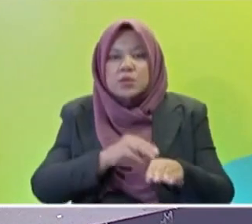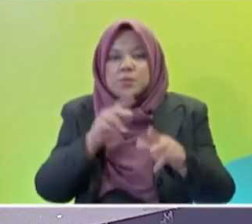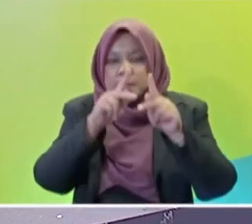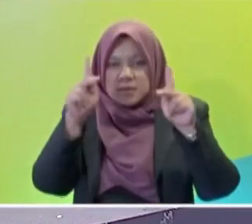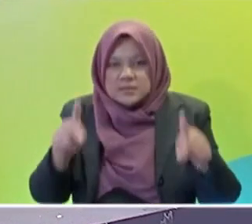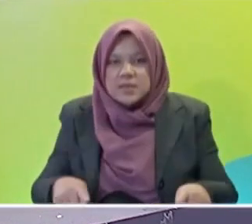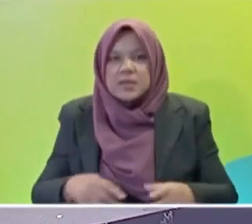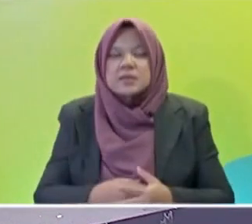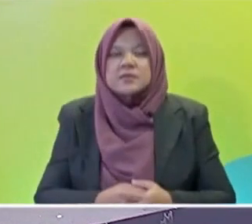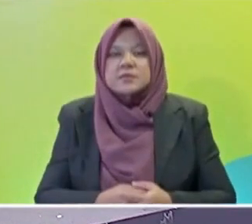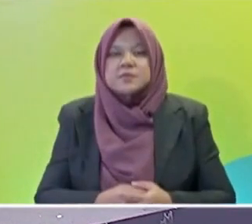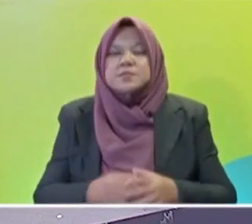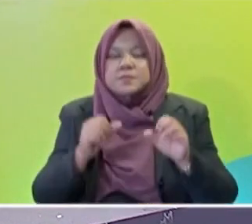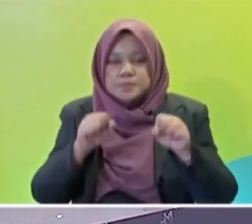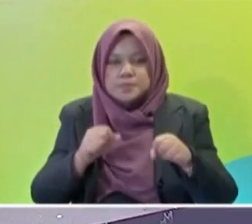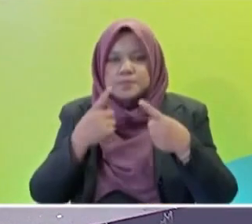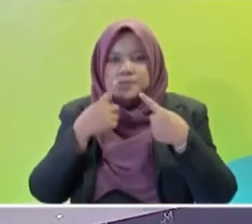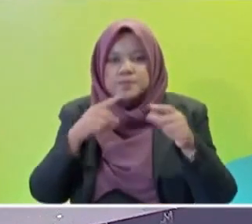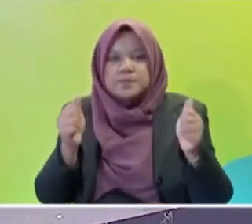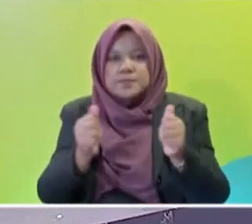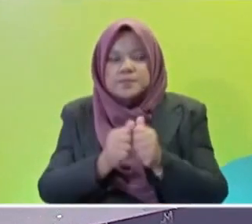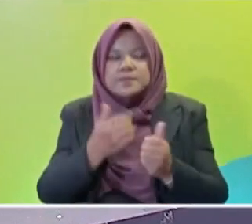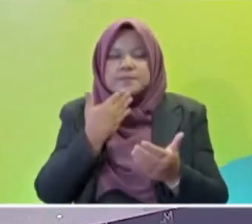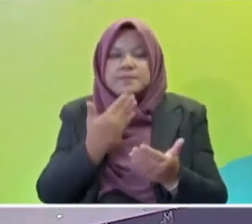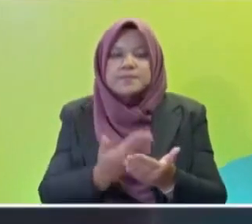Insyaallah Anda dapat menjawab dengan Baiklah